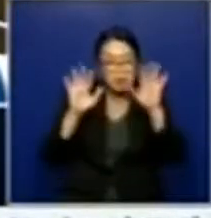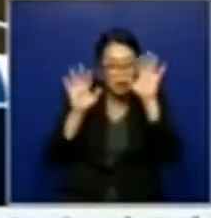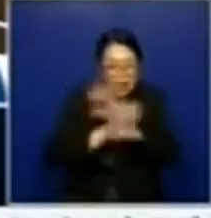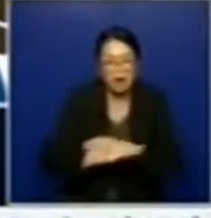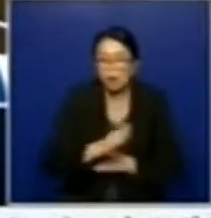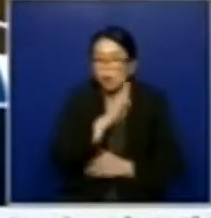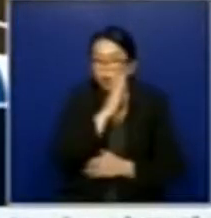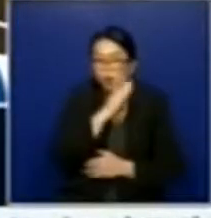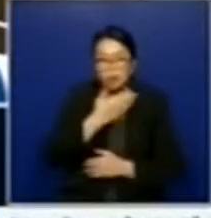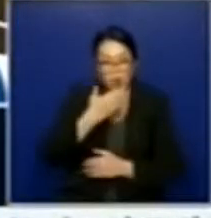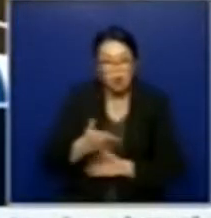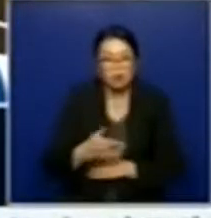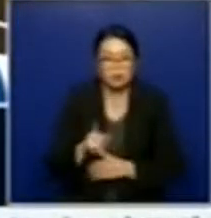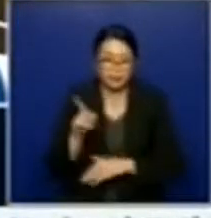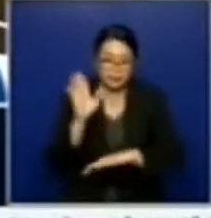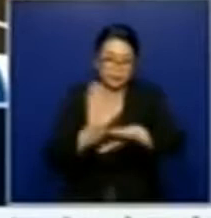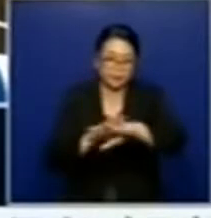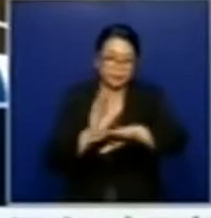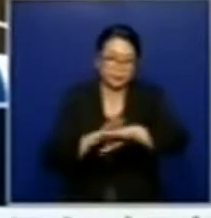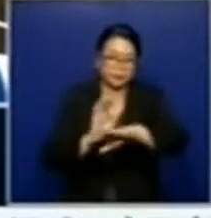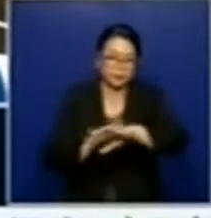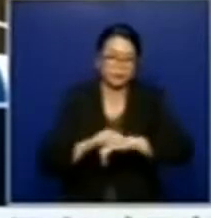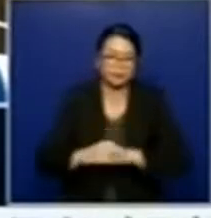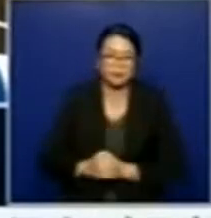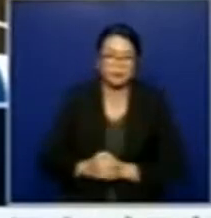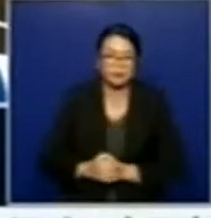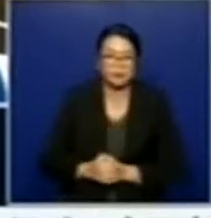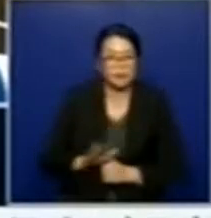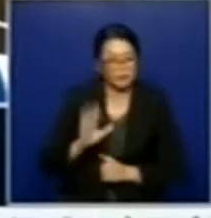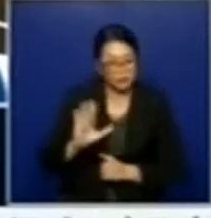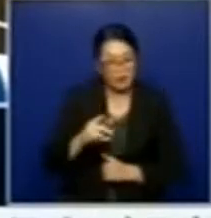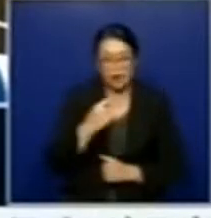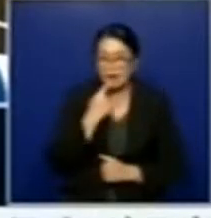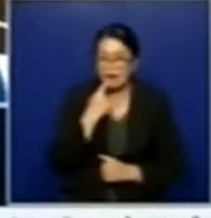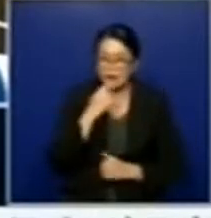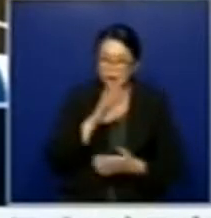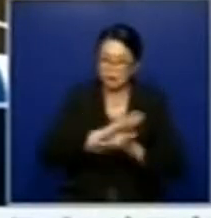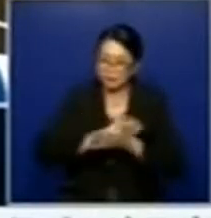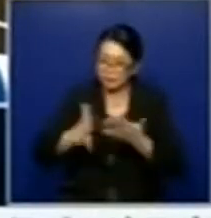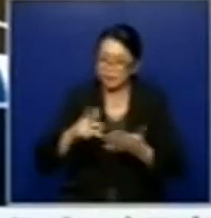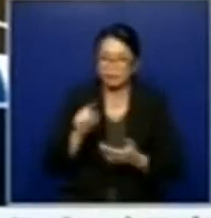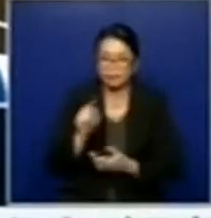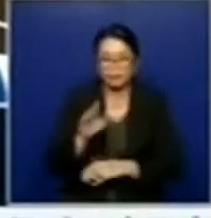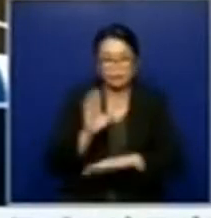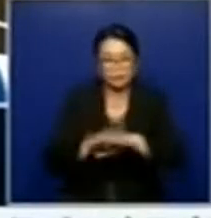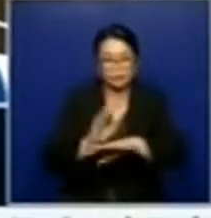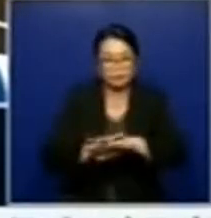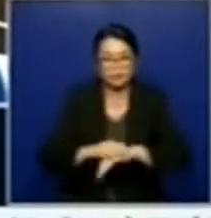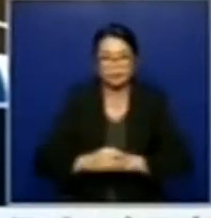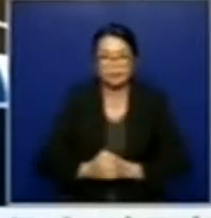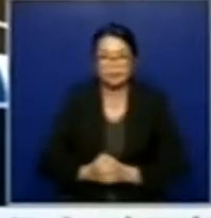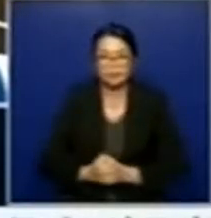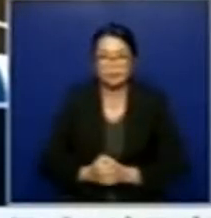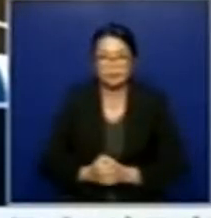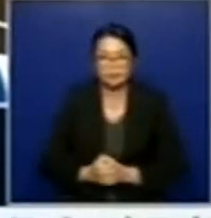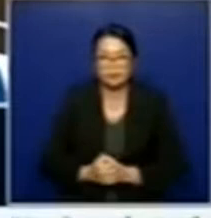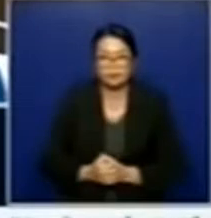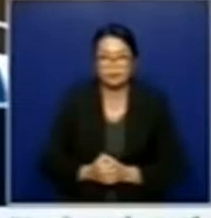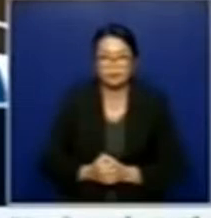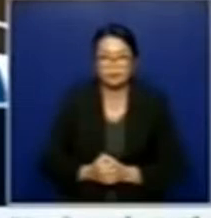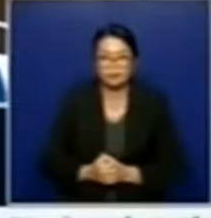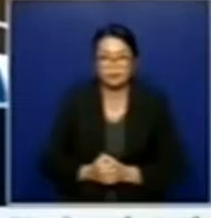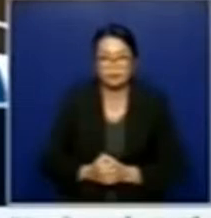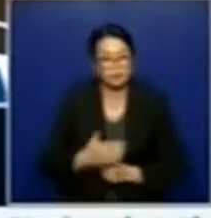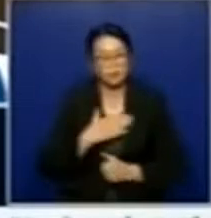ขอเตือนนะก็ที่เคยเตือนไว้ว่าอย่าใช้ถ้อยคำอะไรที่ไม่เหมาะสมนะครับไม่ได้ขอให้ถอยนะ ครับ เตือนครับ